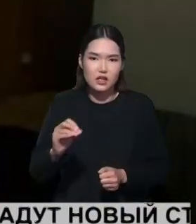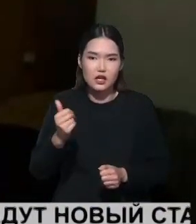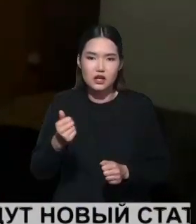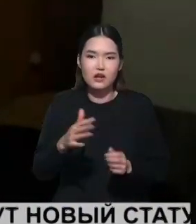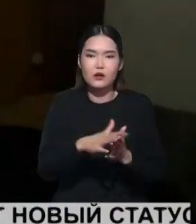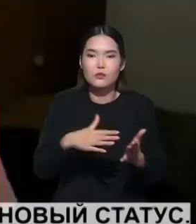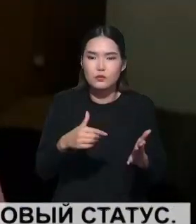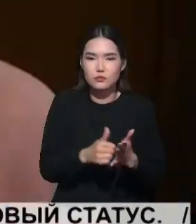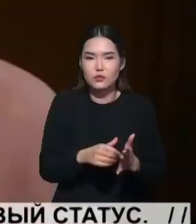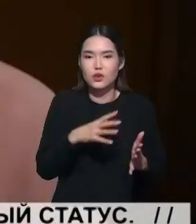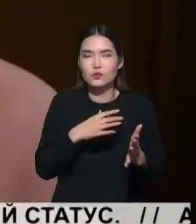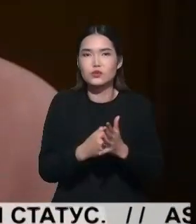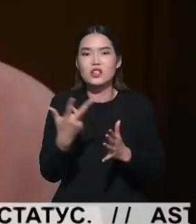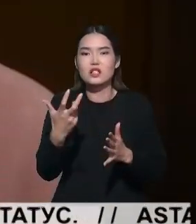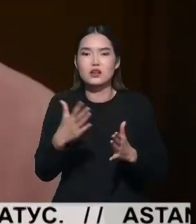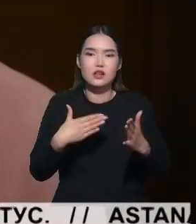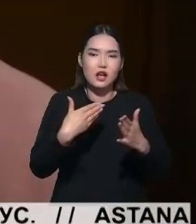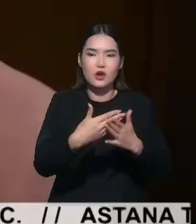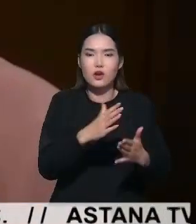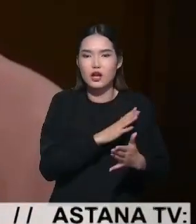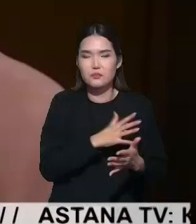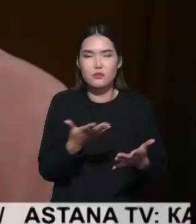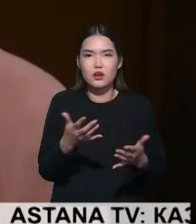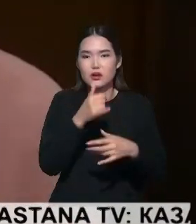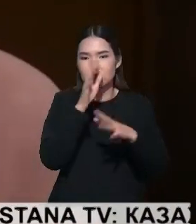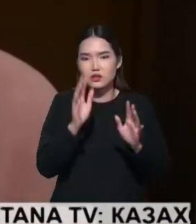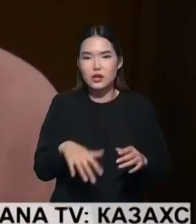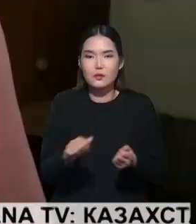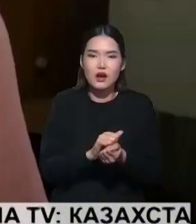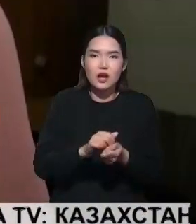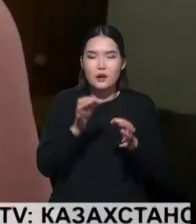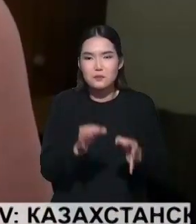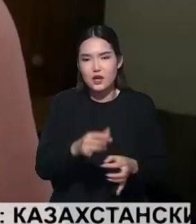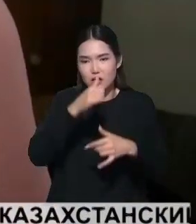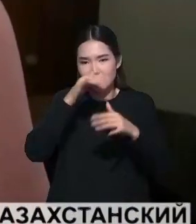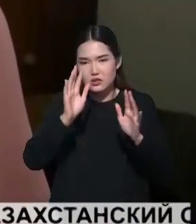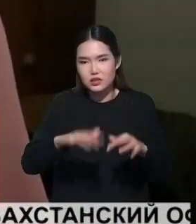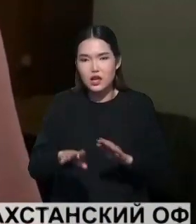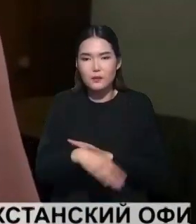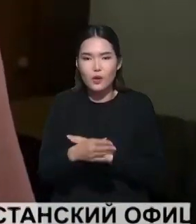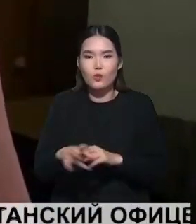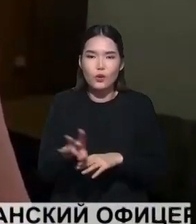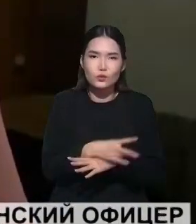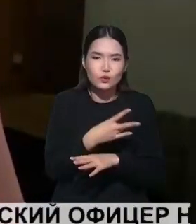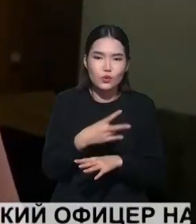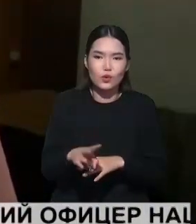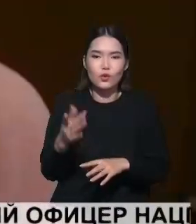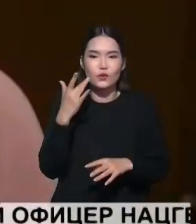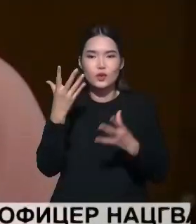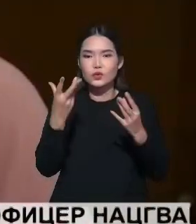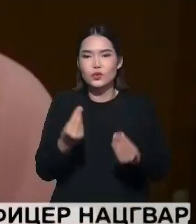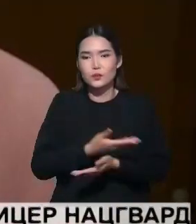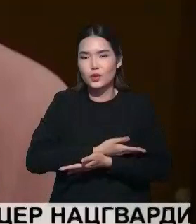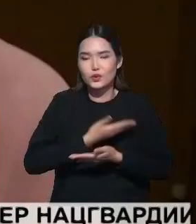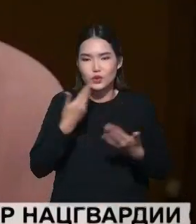даже до 130 доходила. Ну, конечно, машинку нельзя постирать нормально. Я включаю ночью, днем нет. У